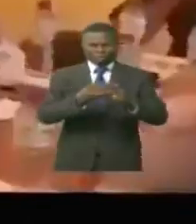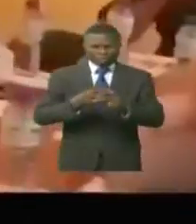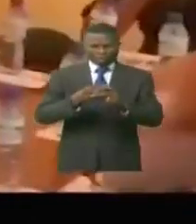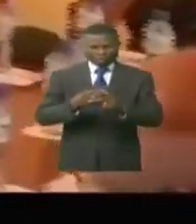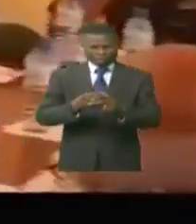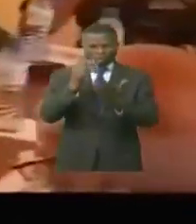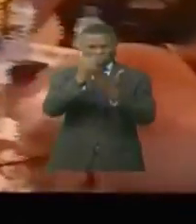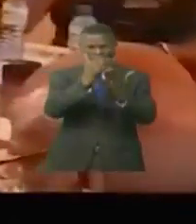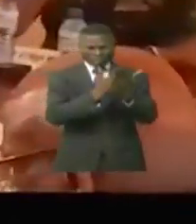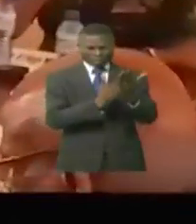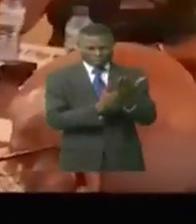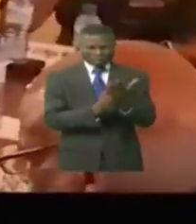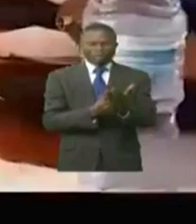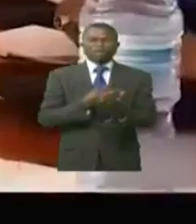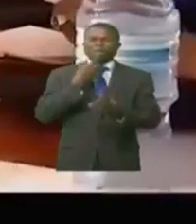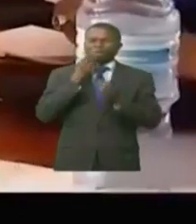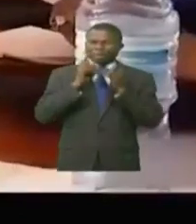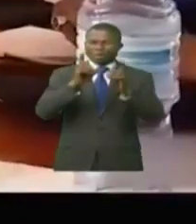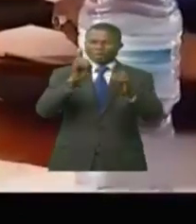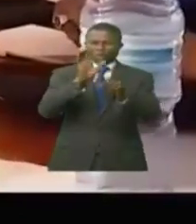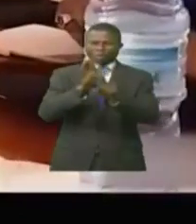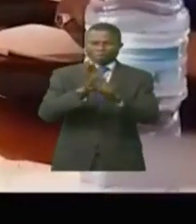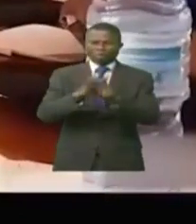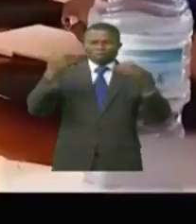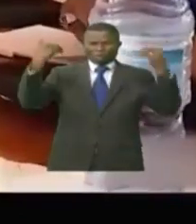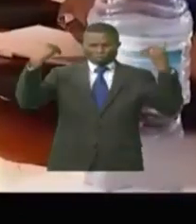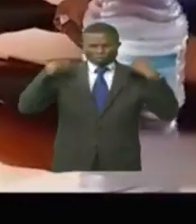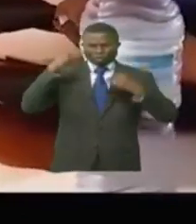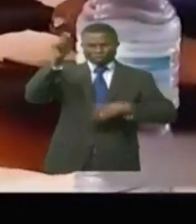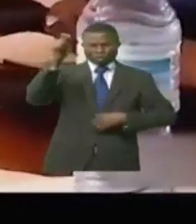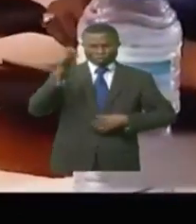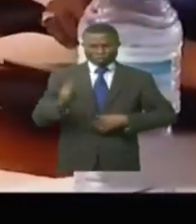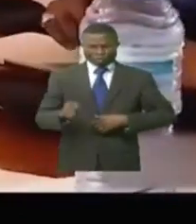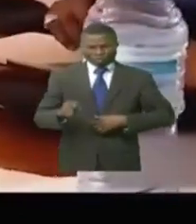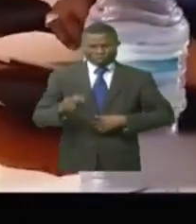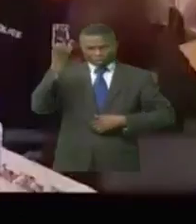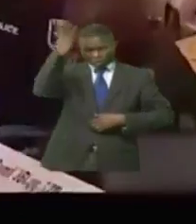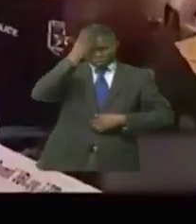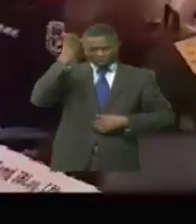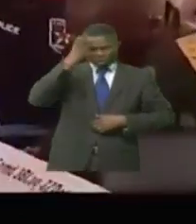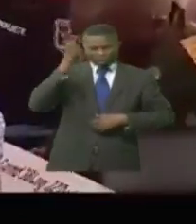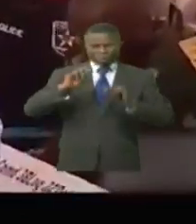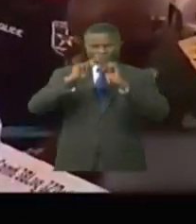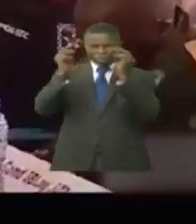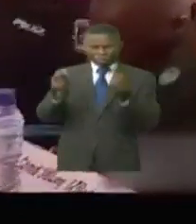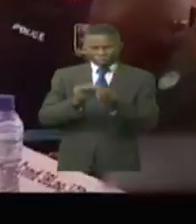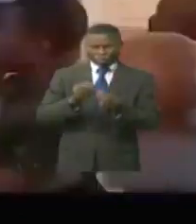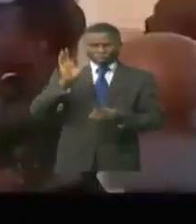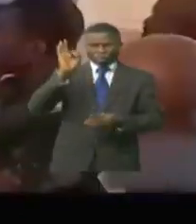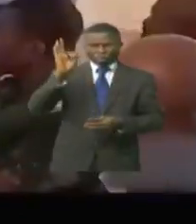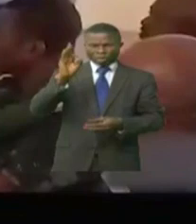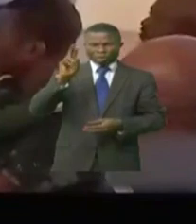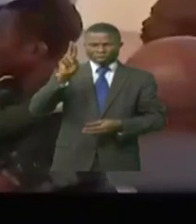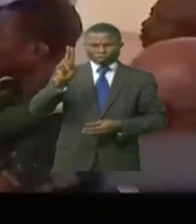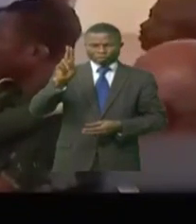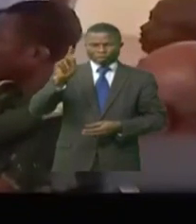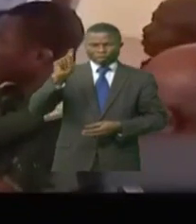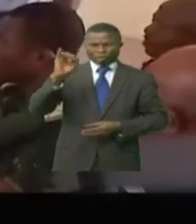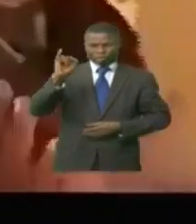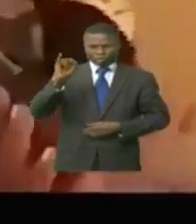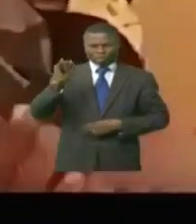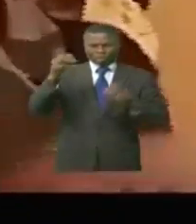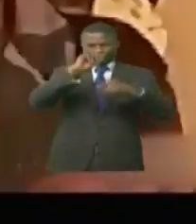a enregistré les interventions de différents commandants, notamment le général de brigade Fitou, commandant